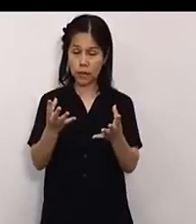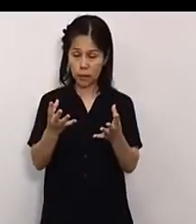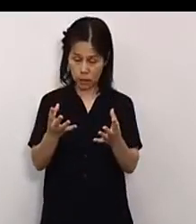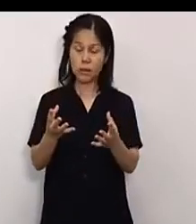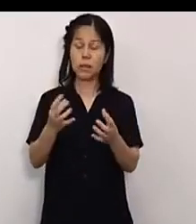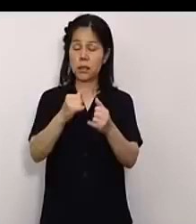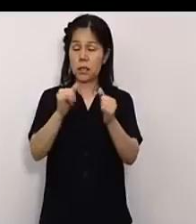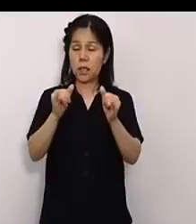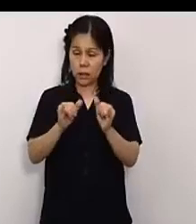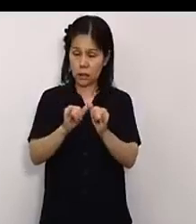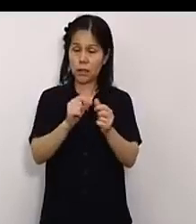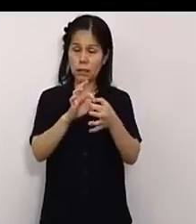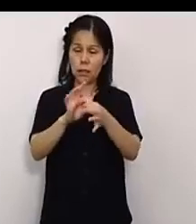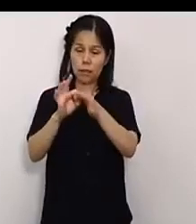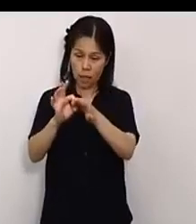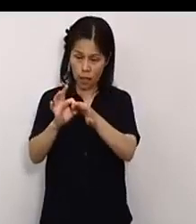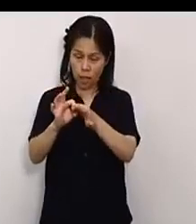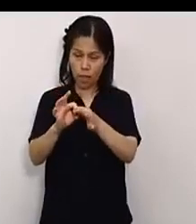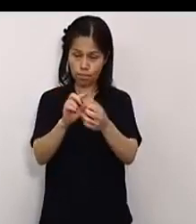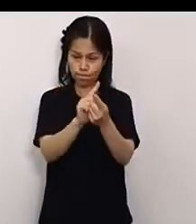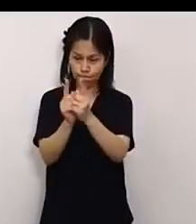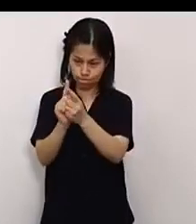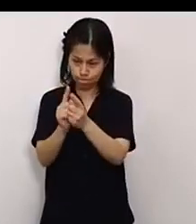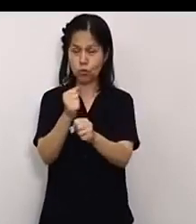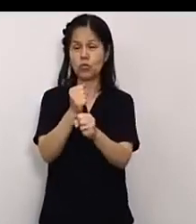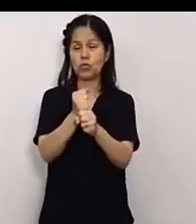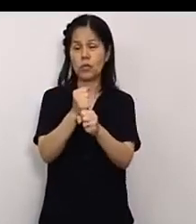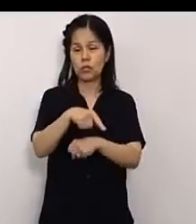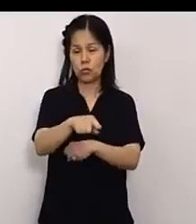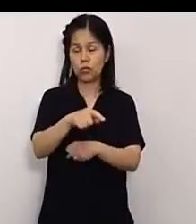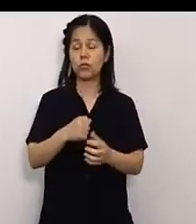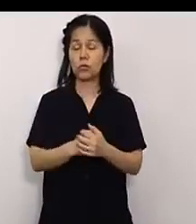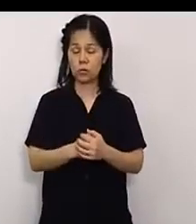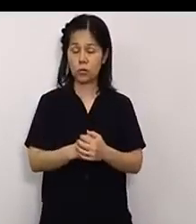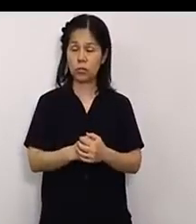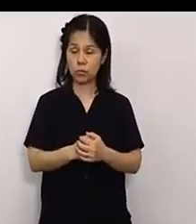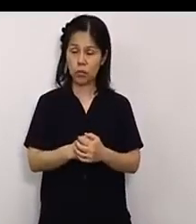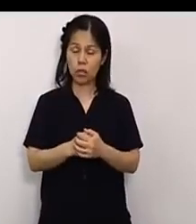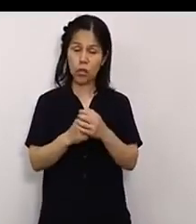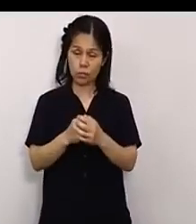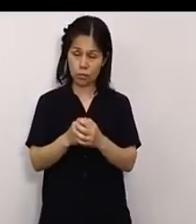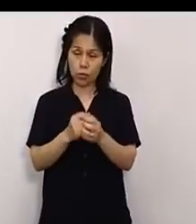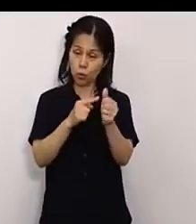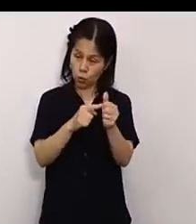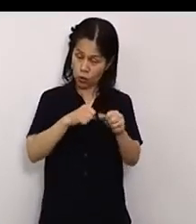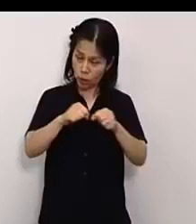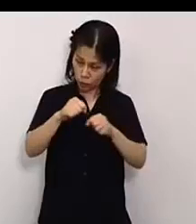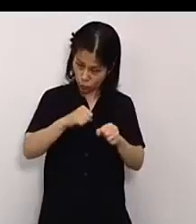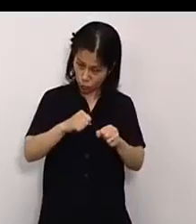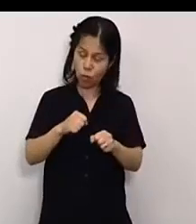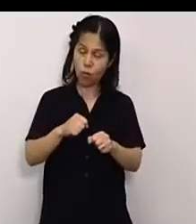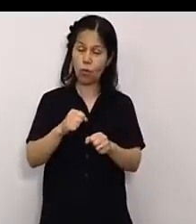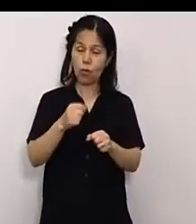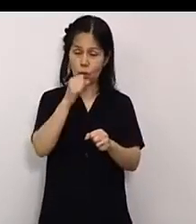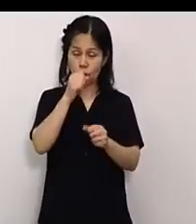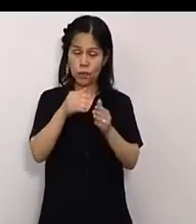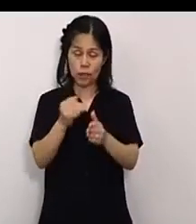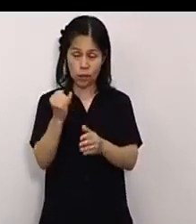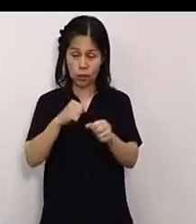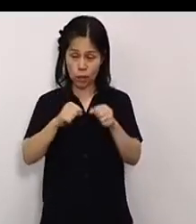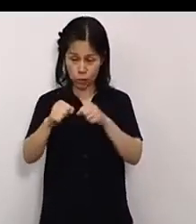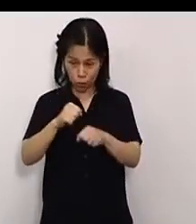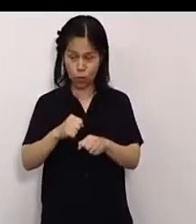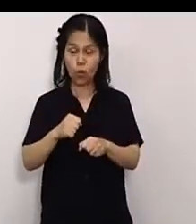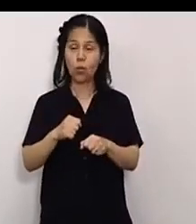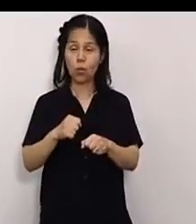ティをですね作っていく、その中でこういう六郎さんの活動なんかも吉崎さんの活動な